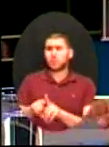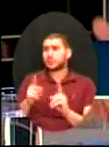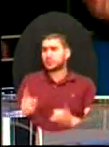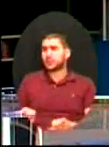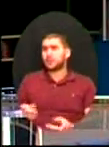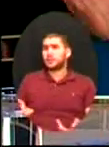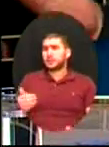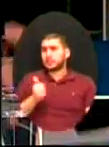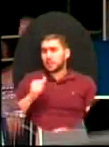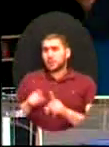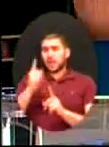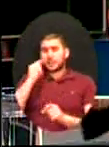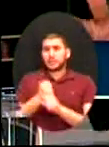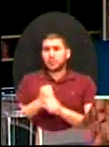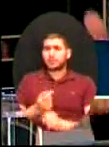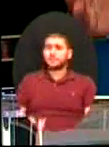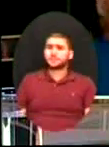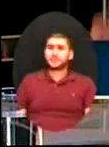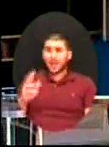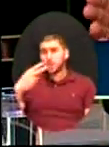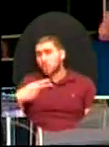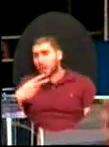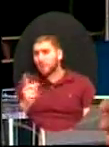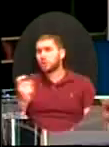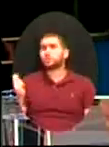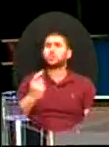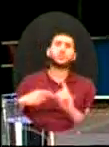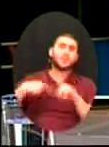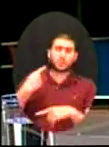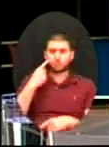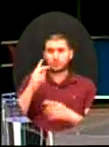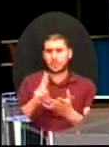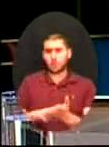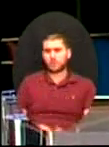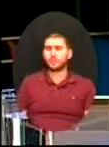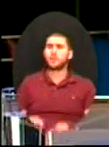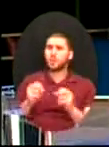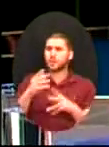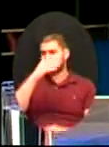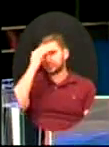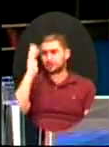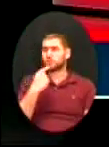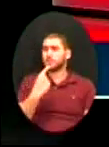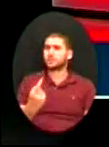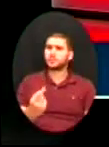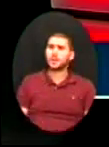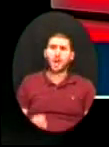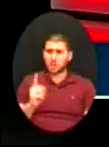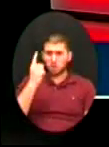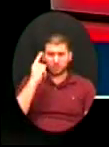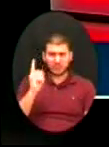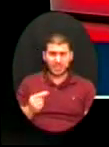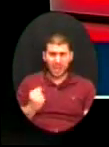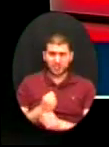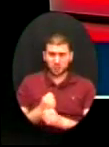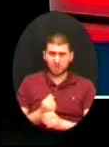יודע לעשות את זה. כך עושים בצהל. כן, אבל יום יומיים, לא שבוע הבא. ואני חושב שזה נכון. טוב, אנחנו נסתפק בדברים האלה שלך. לא, את לא חושבת שצריך